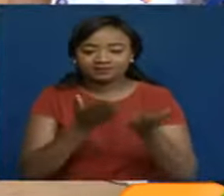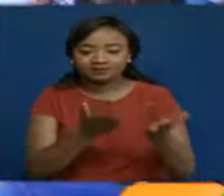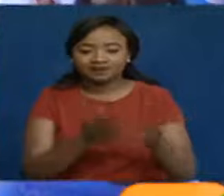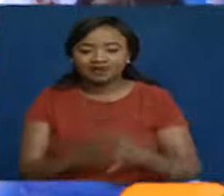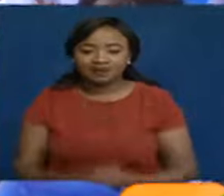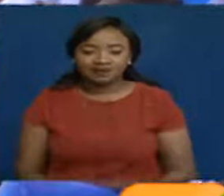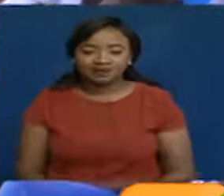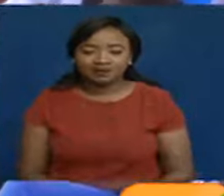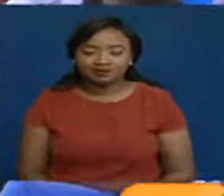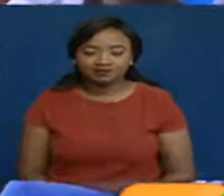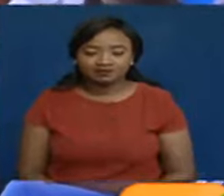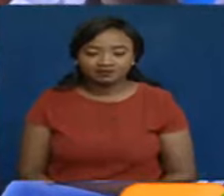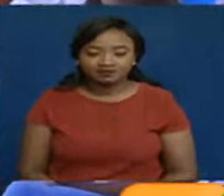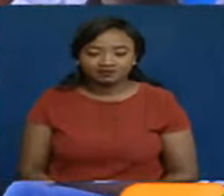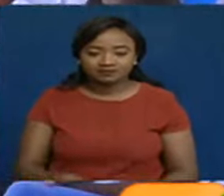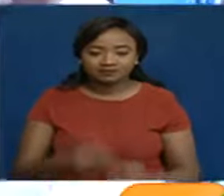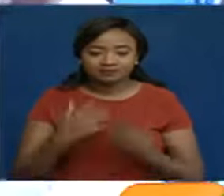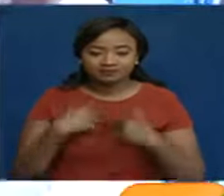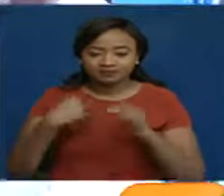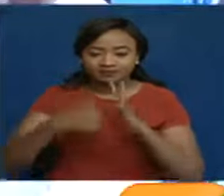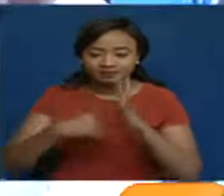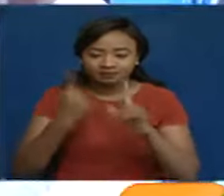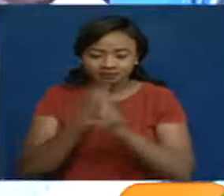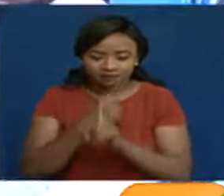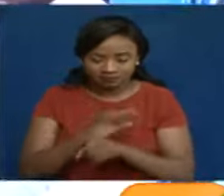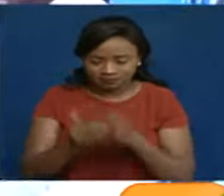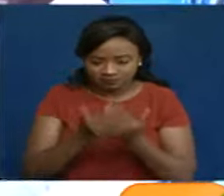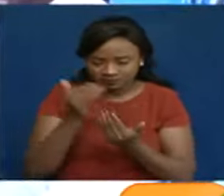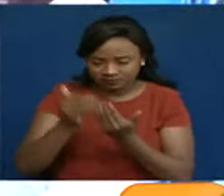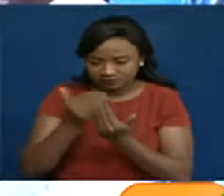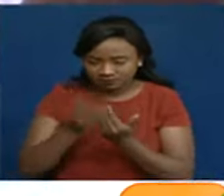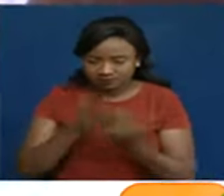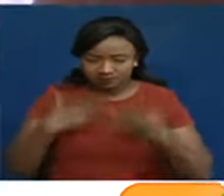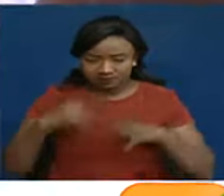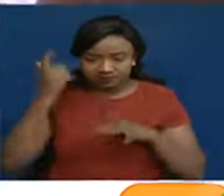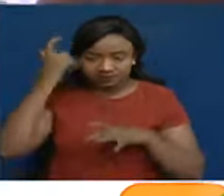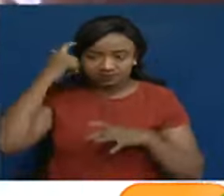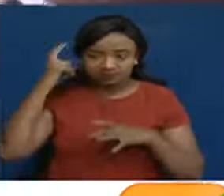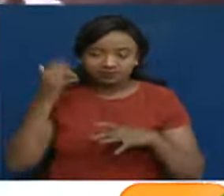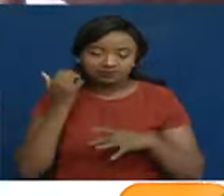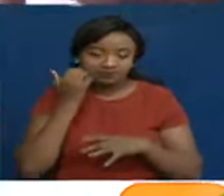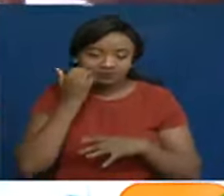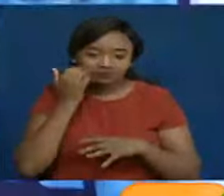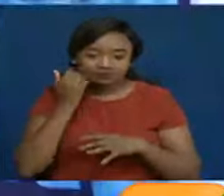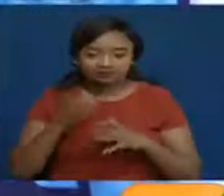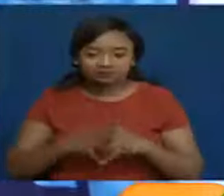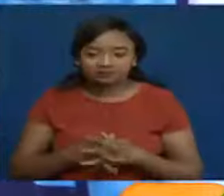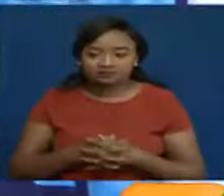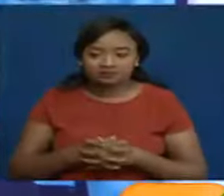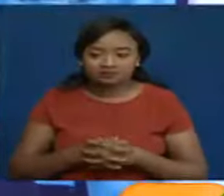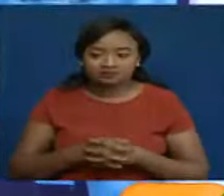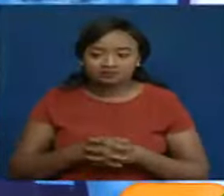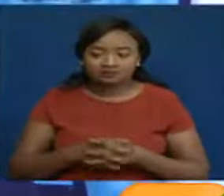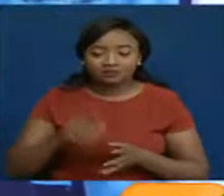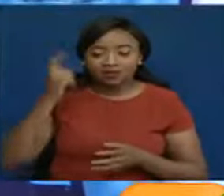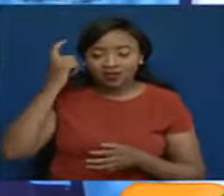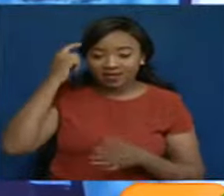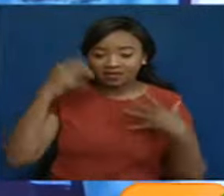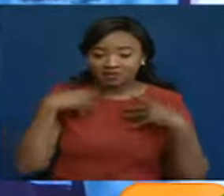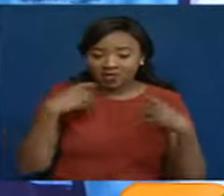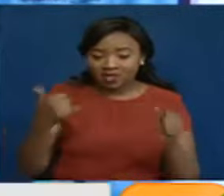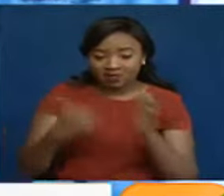wa wataalamu vifaa na vituo vya kushughulikia magonjwa ya akili nchini imetajwa kama changamoto kuu. Challenges ni baadhi